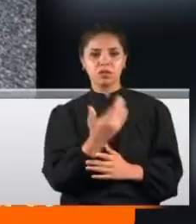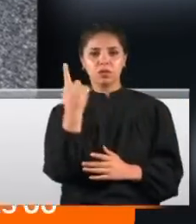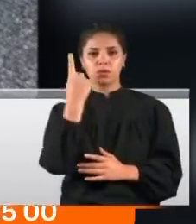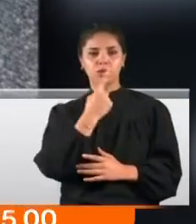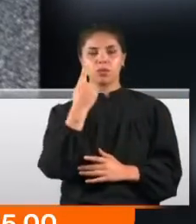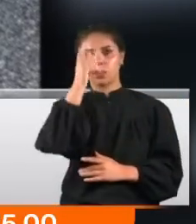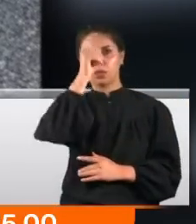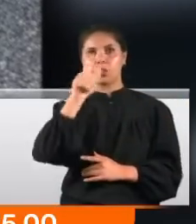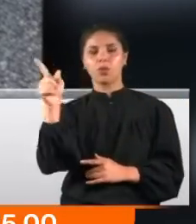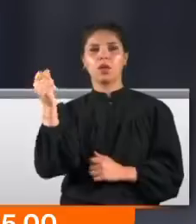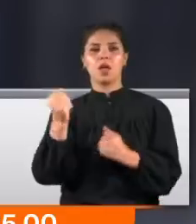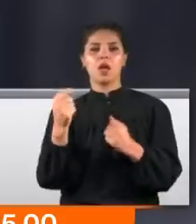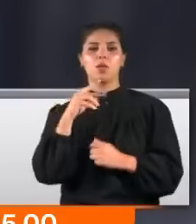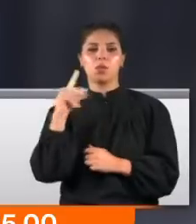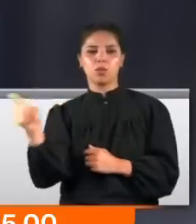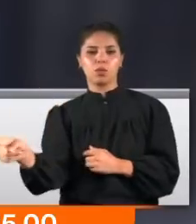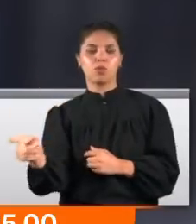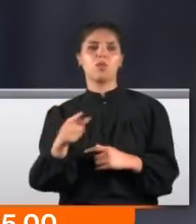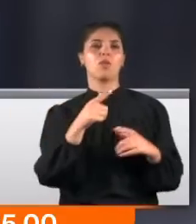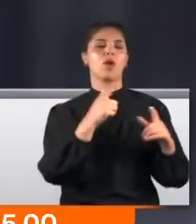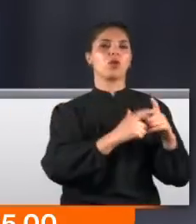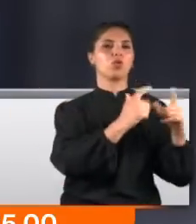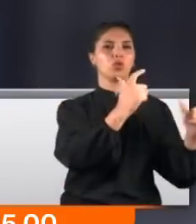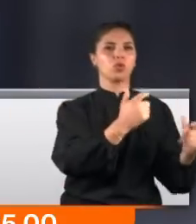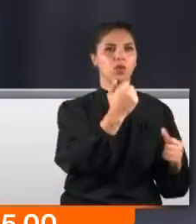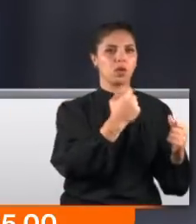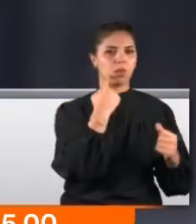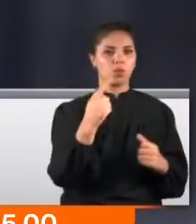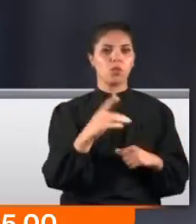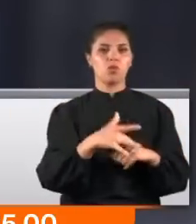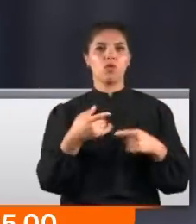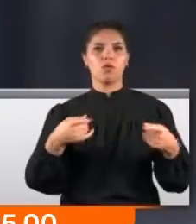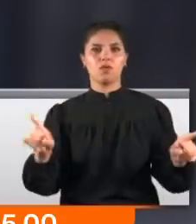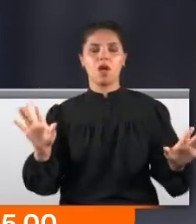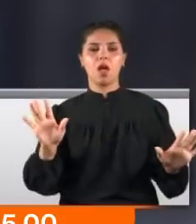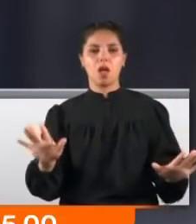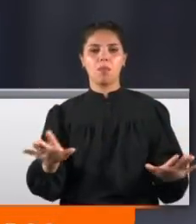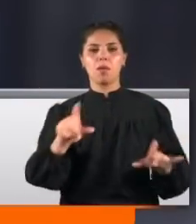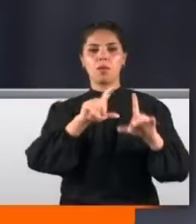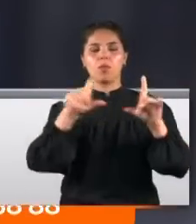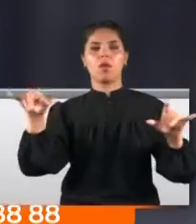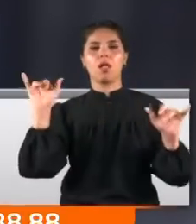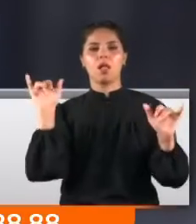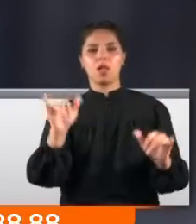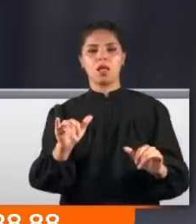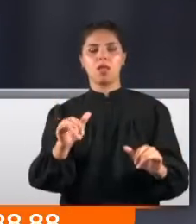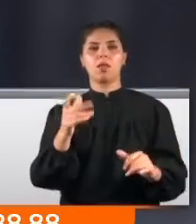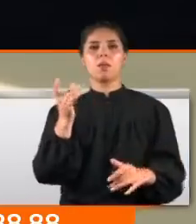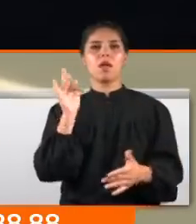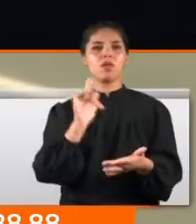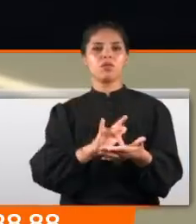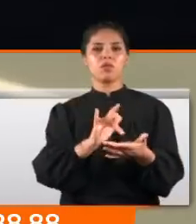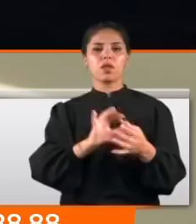bu Türkiye'deki aracın plakası, bu da Gürcistan'daki araç. Ülke farklı olsa da plaka aynı. Ama bütün trafik